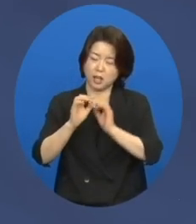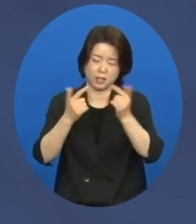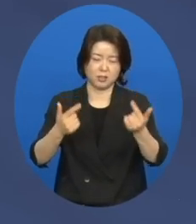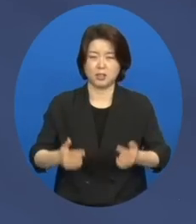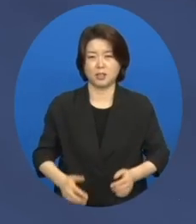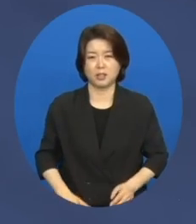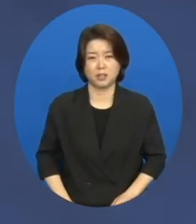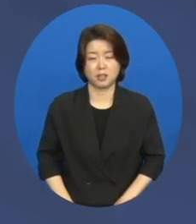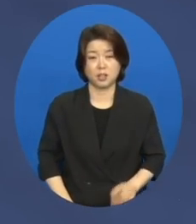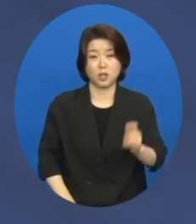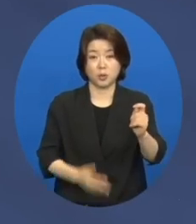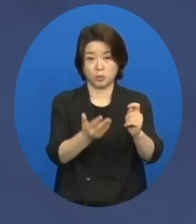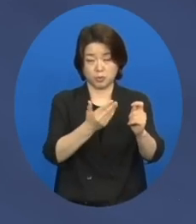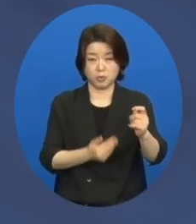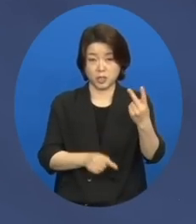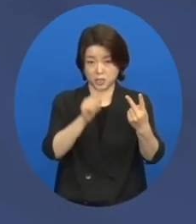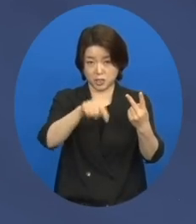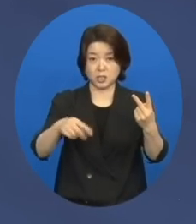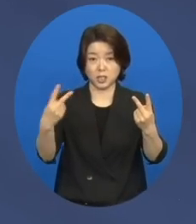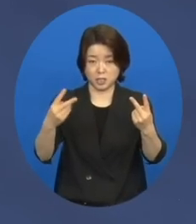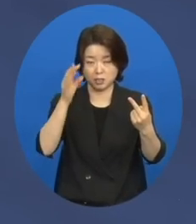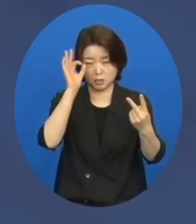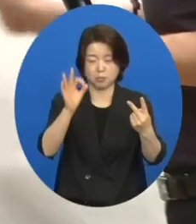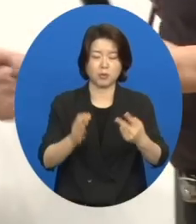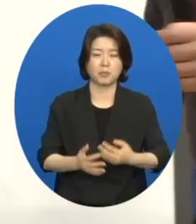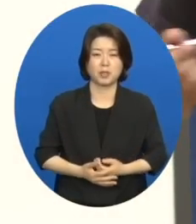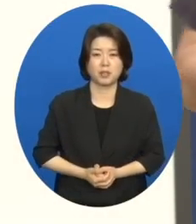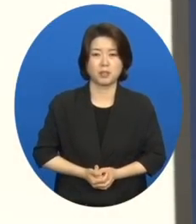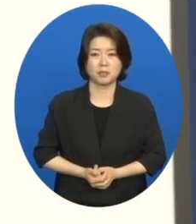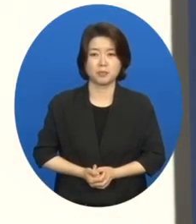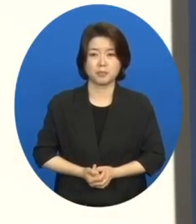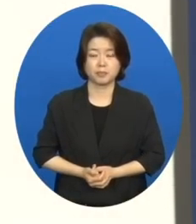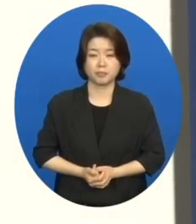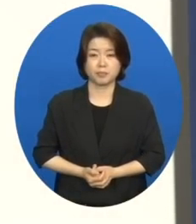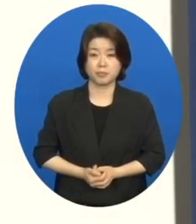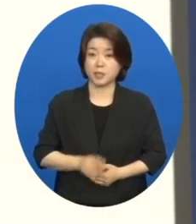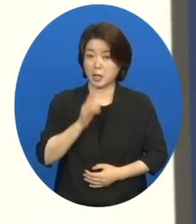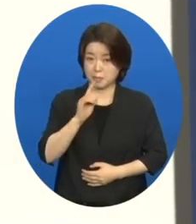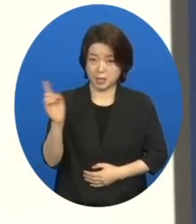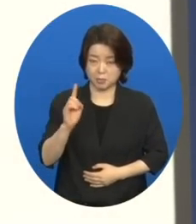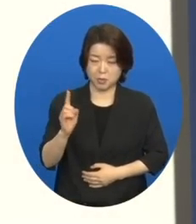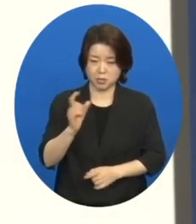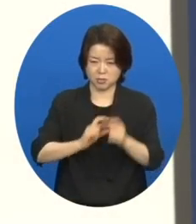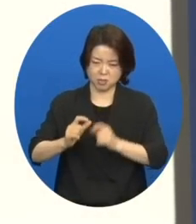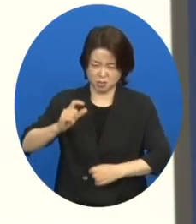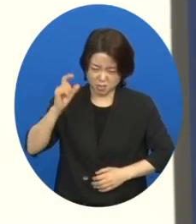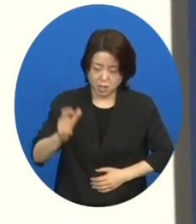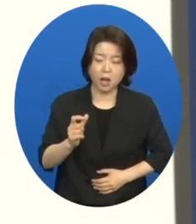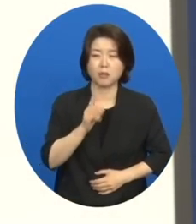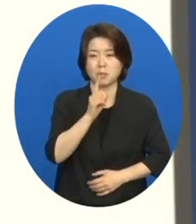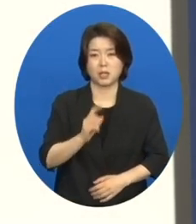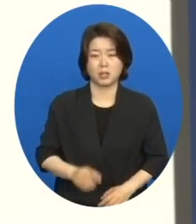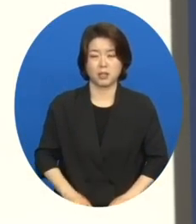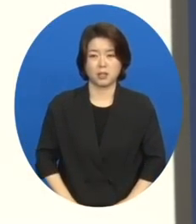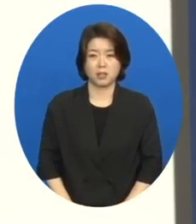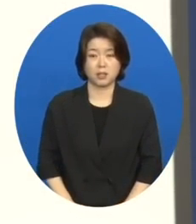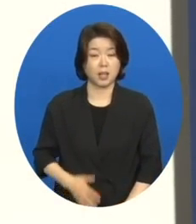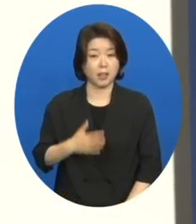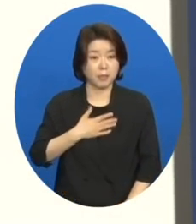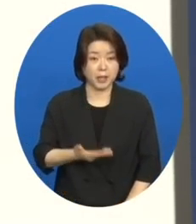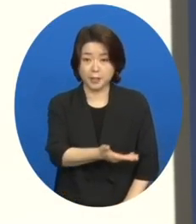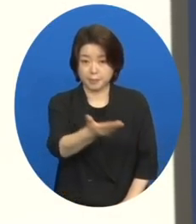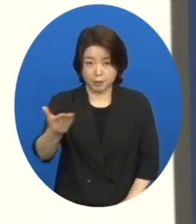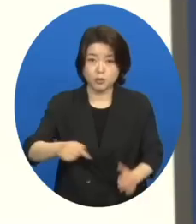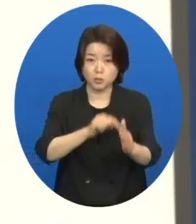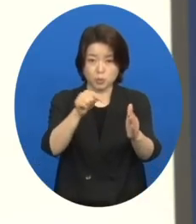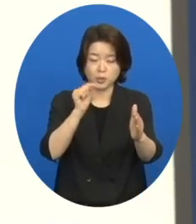고린도전서 2장 2절은요. 고린도전서 2장 2절은 이렇게 또 더 강조해서 말합니다. 내가 너희